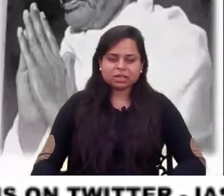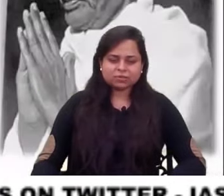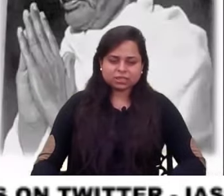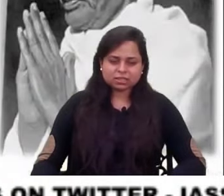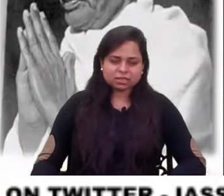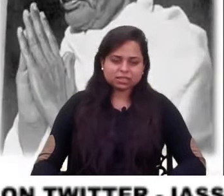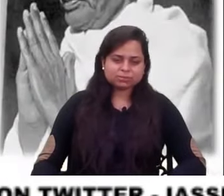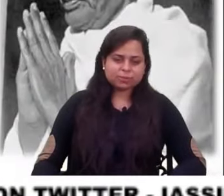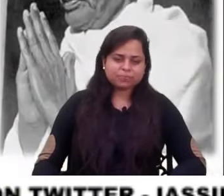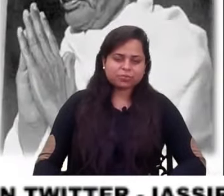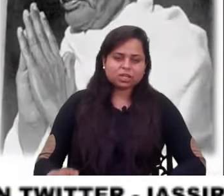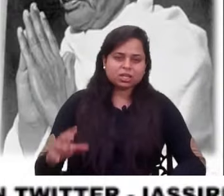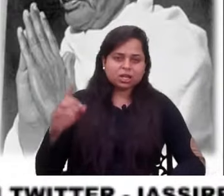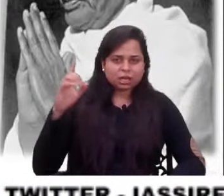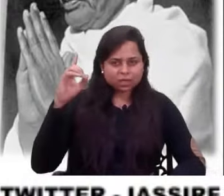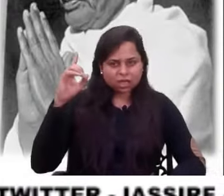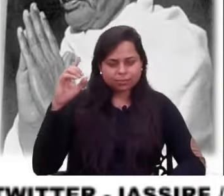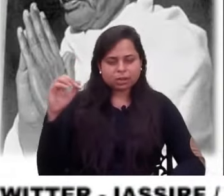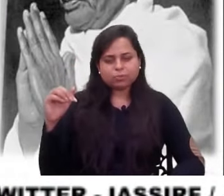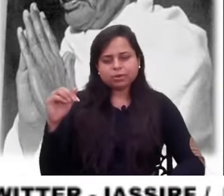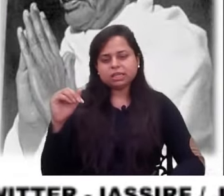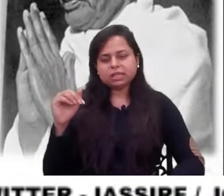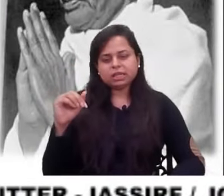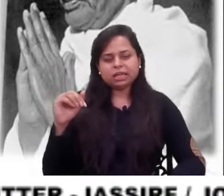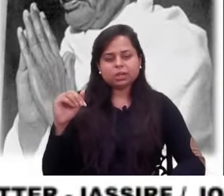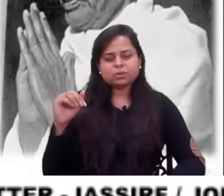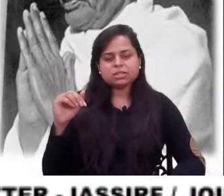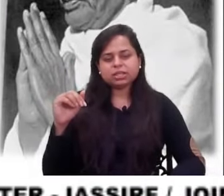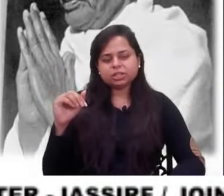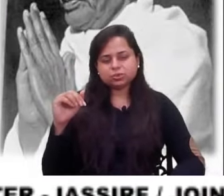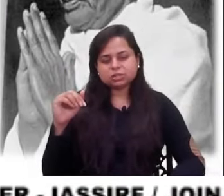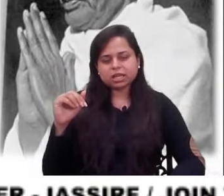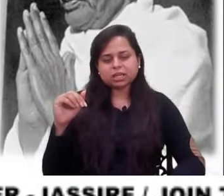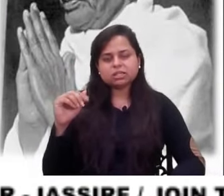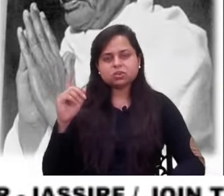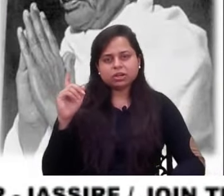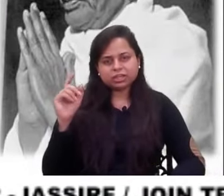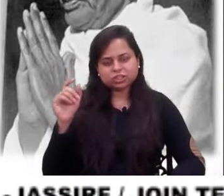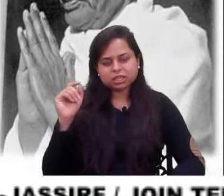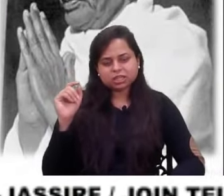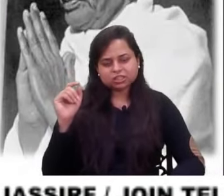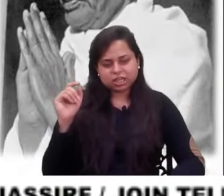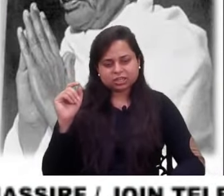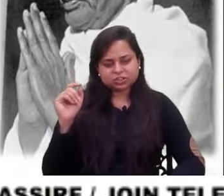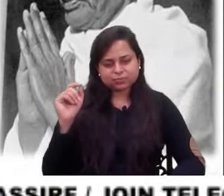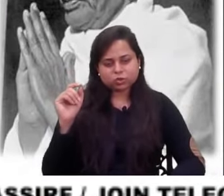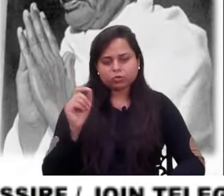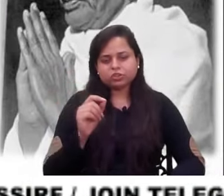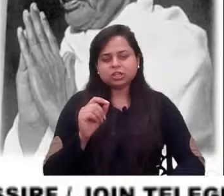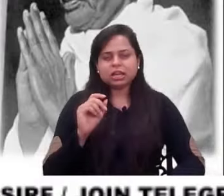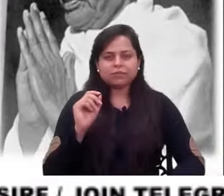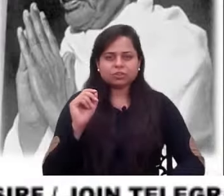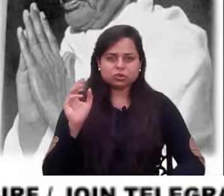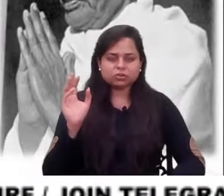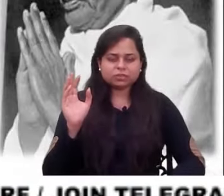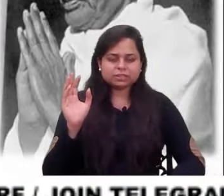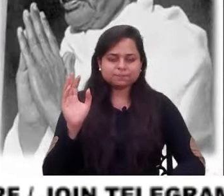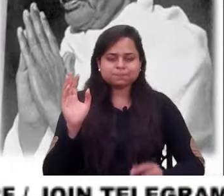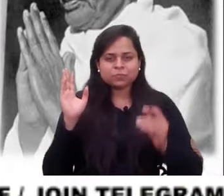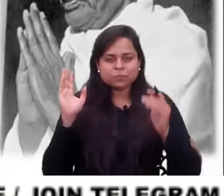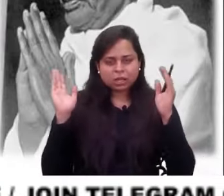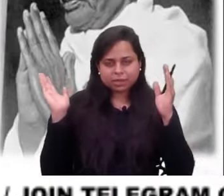देख सकते हैं काफी साथ रहा है इसमें अब यहां पर आप ऊपर देखिए लिंक उस टिशूज एंड कंसोलिडेशन चैलेंज ऑफिशियल लैंग्वेज